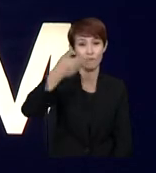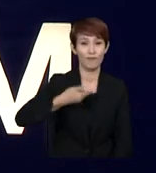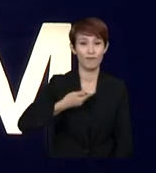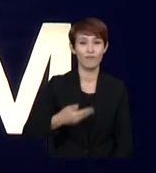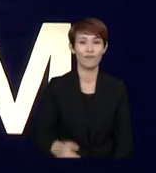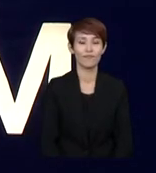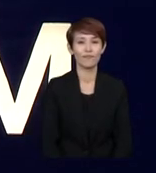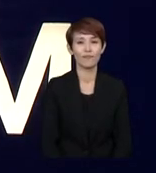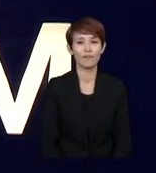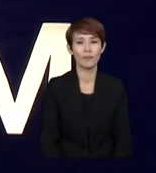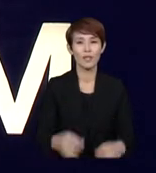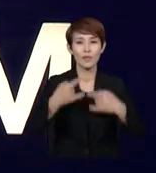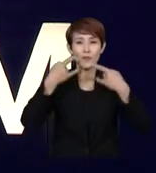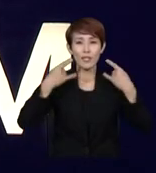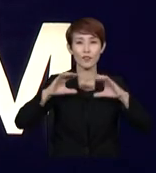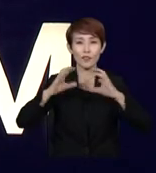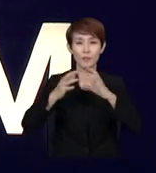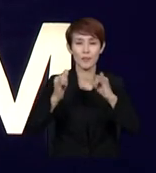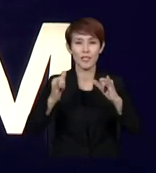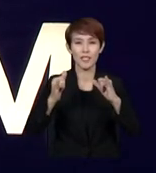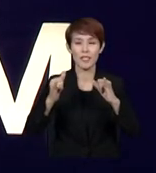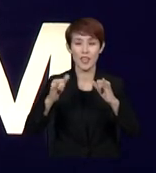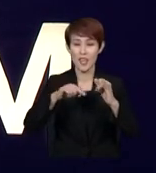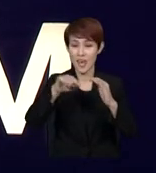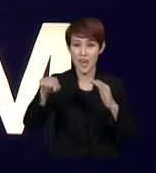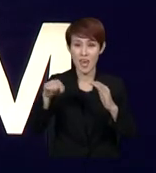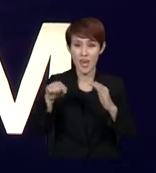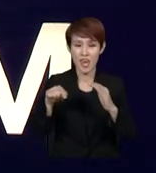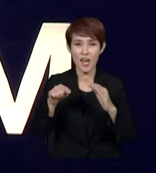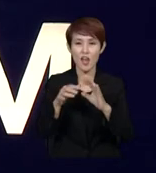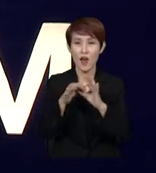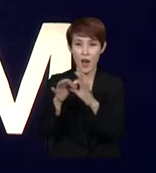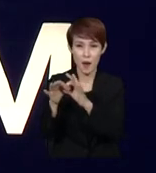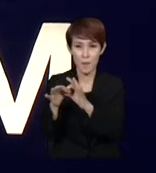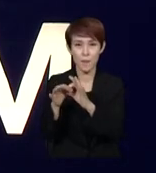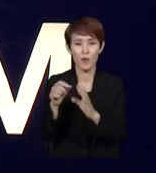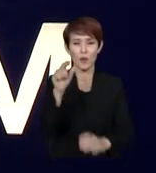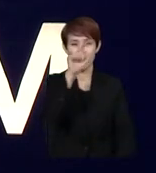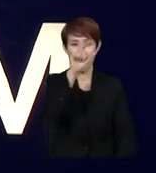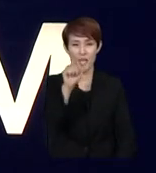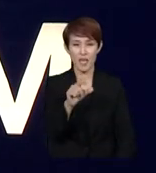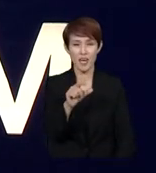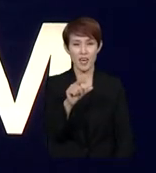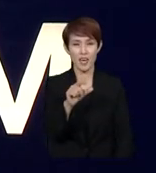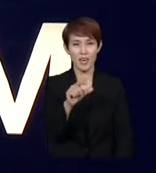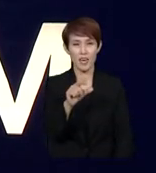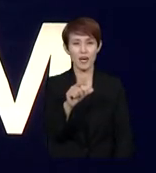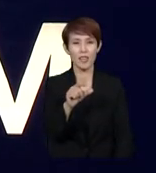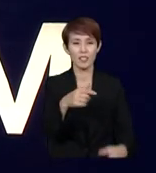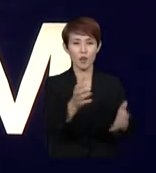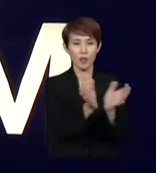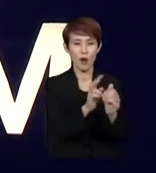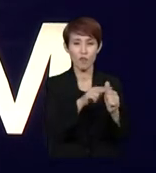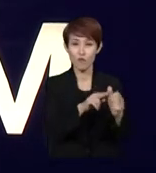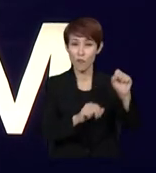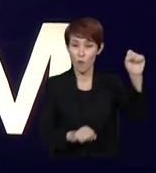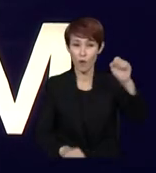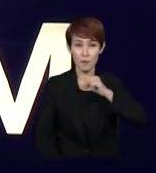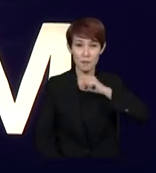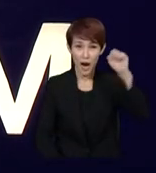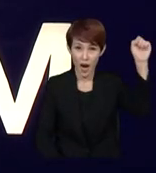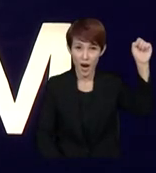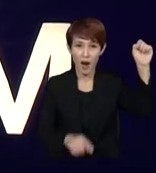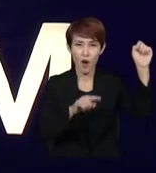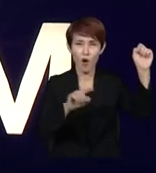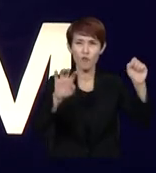주셨습니다. 프랑스 국민연합의 장마리 르펜의 부상과 이탈리아 극우정당 후보인 조르자 멜로니의 당선 등이 유럽 다른